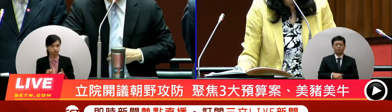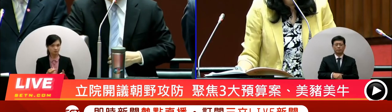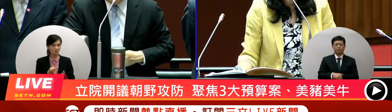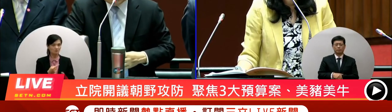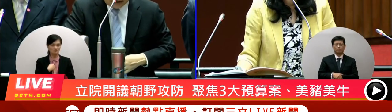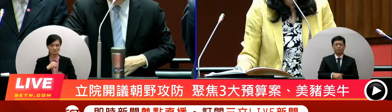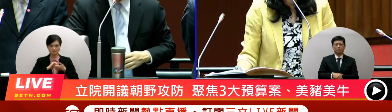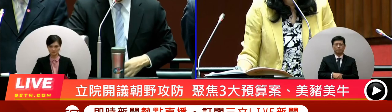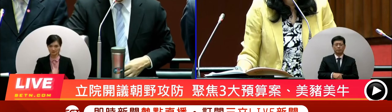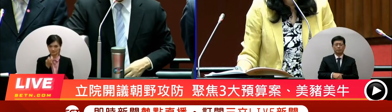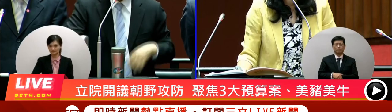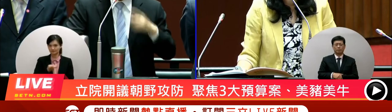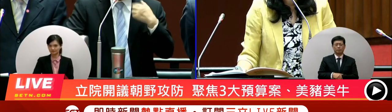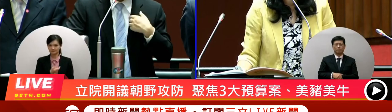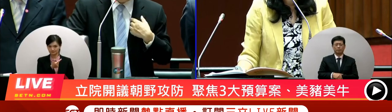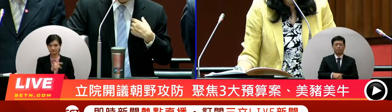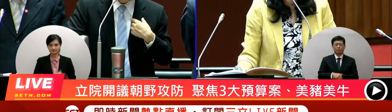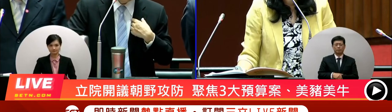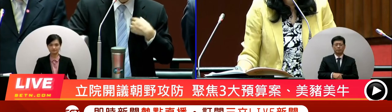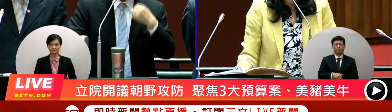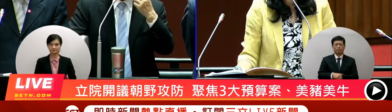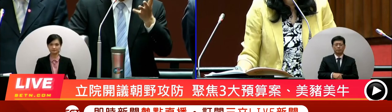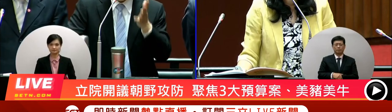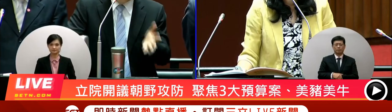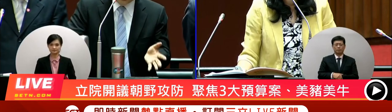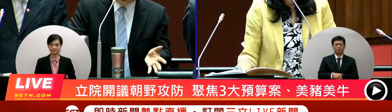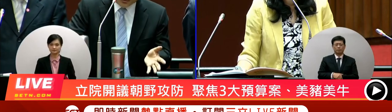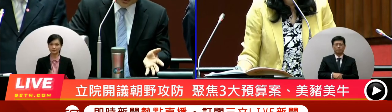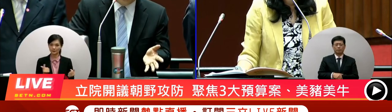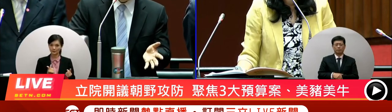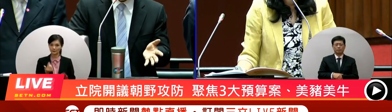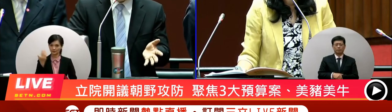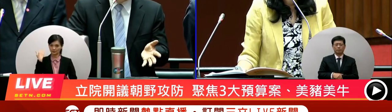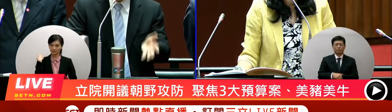把关这个目的。就像我当初在